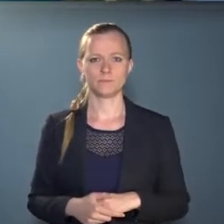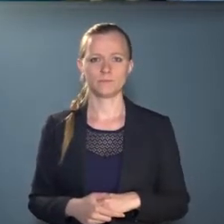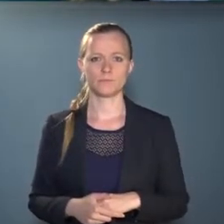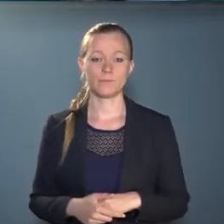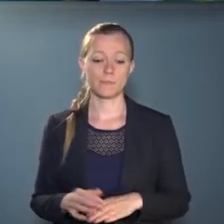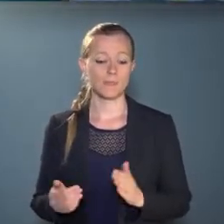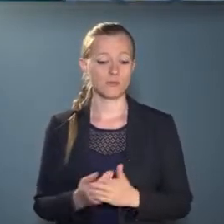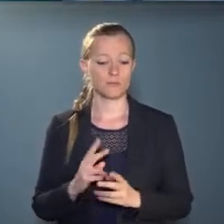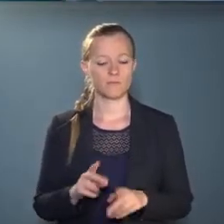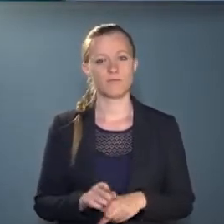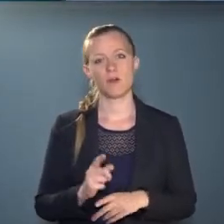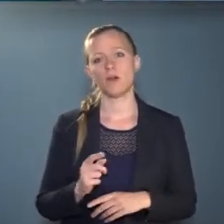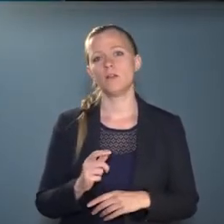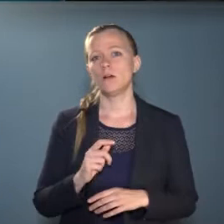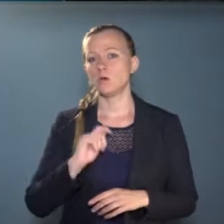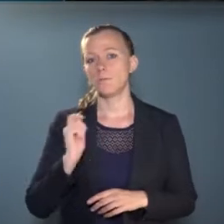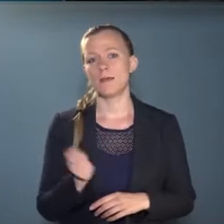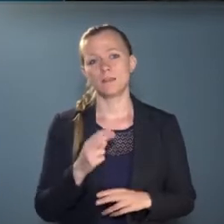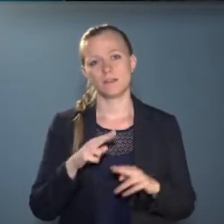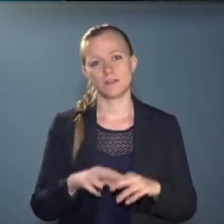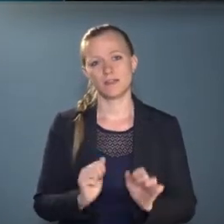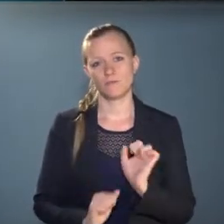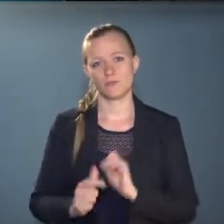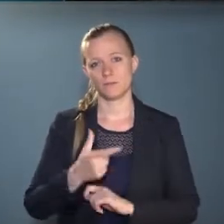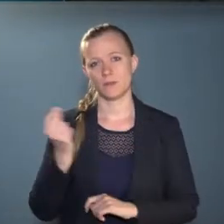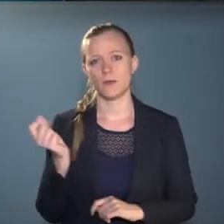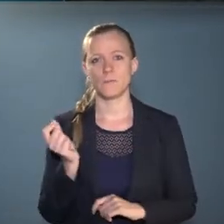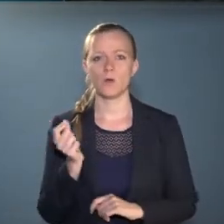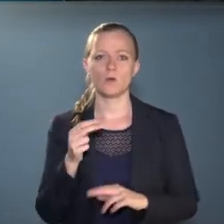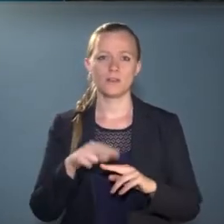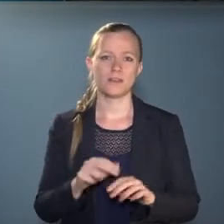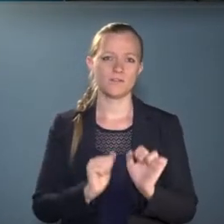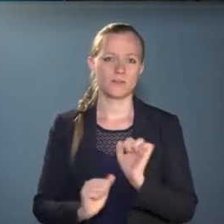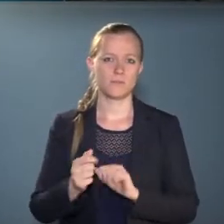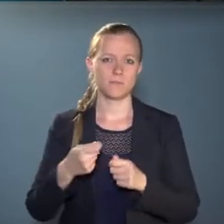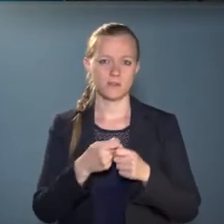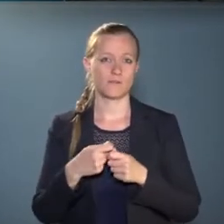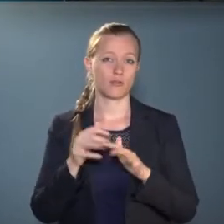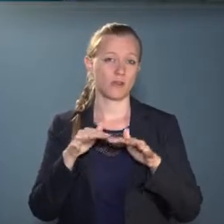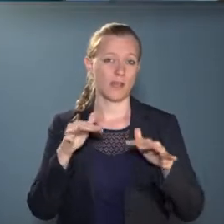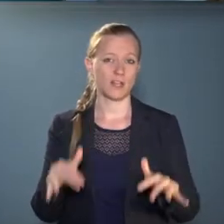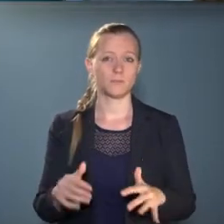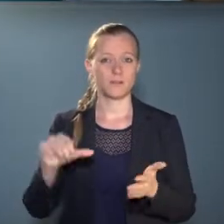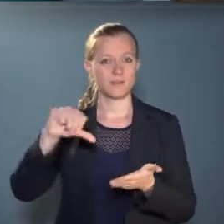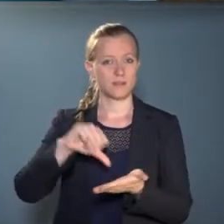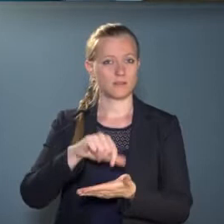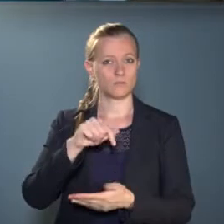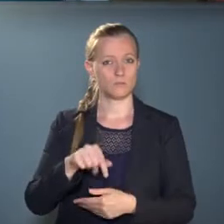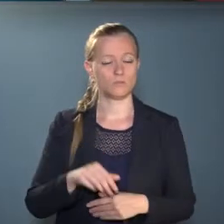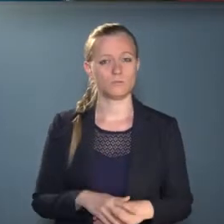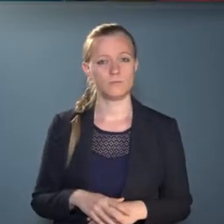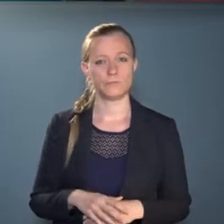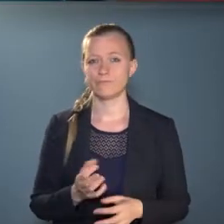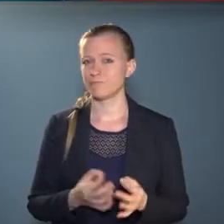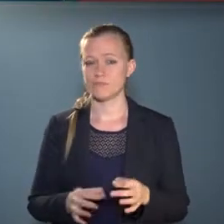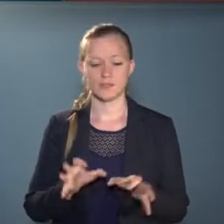Ismét itt van a kőbányai rendvédelmi napon a Védelmi Ipari Szövetség, és általában a centruma egy